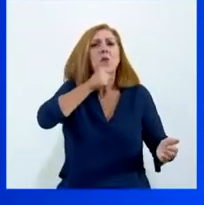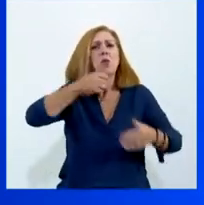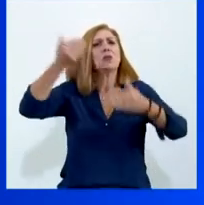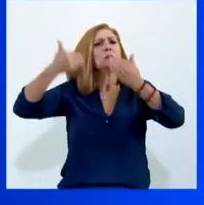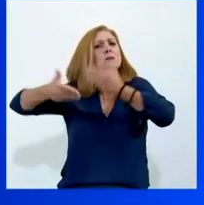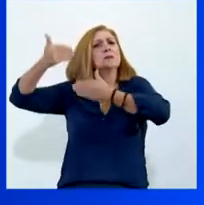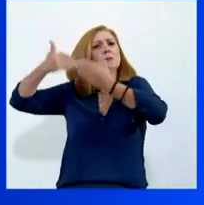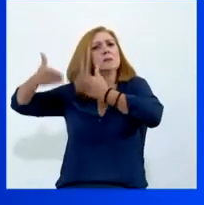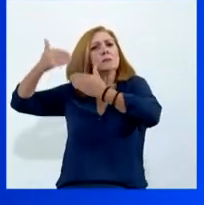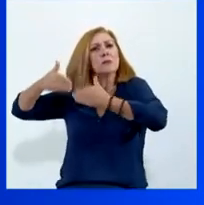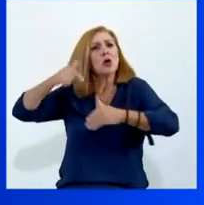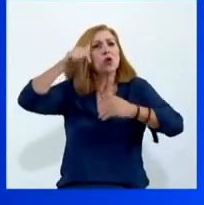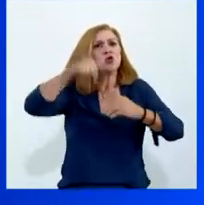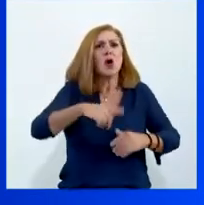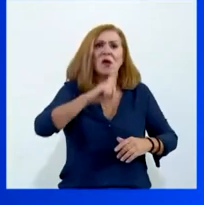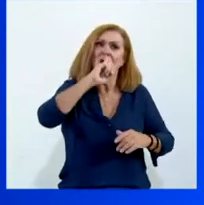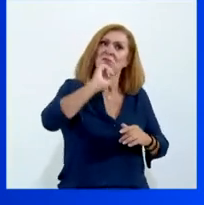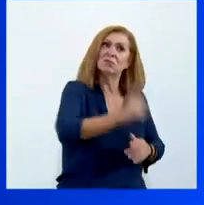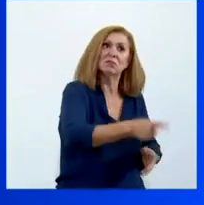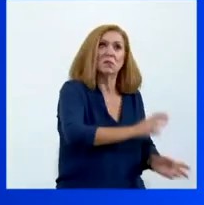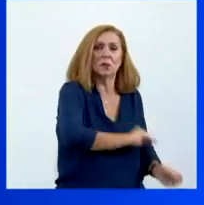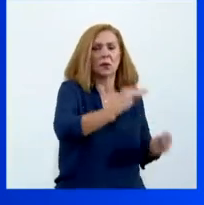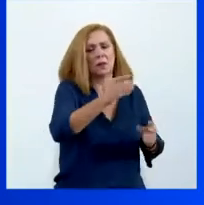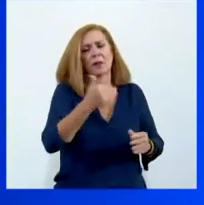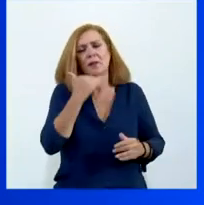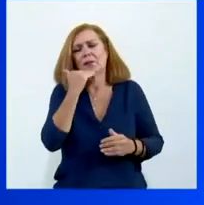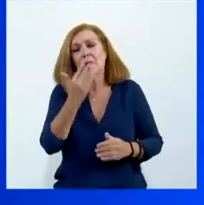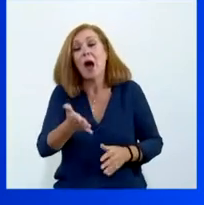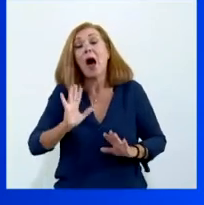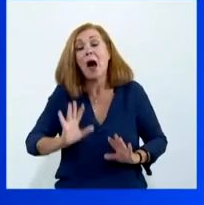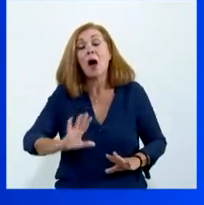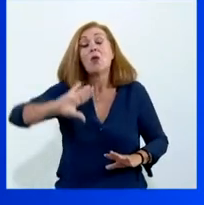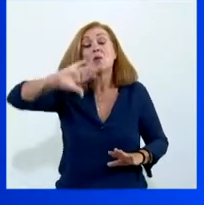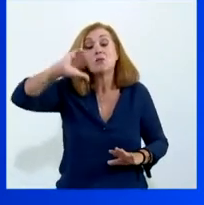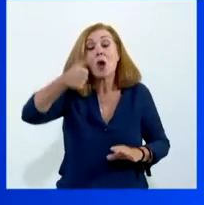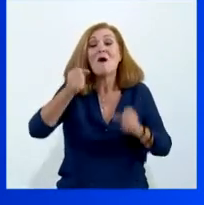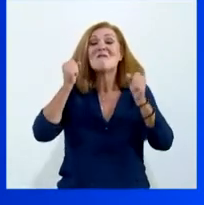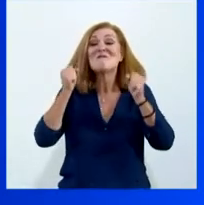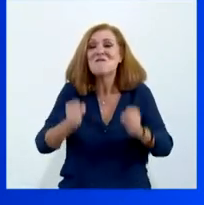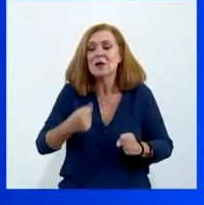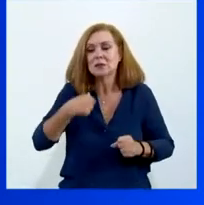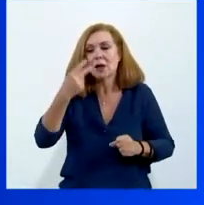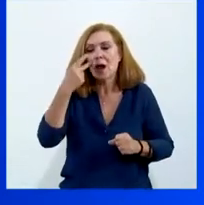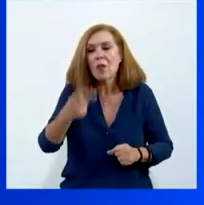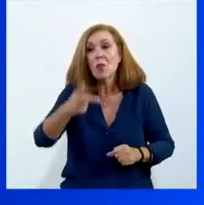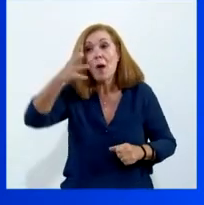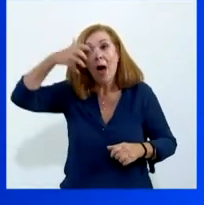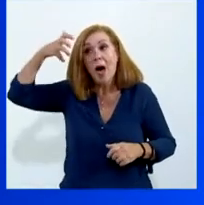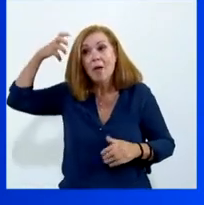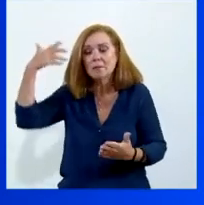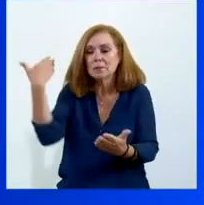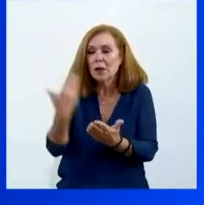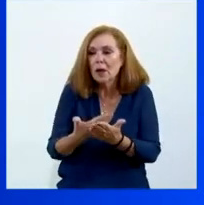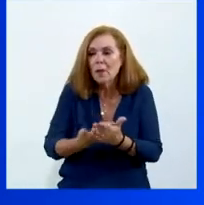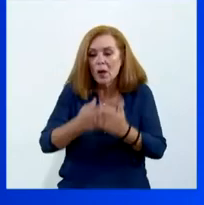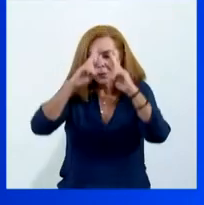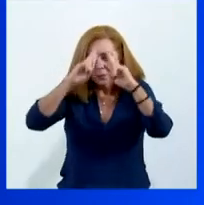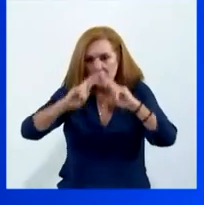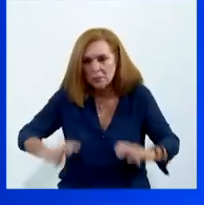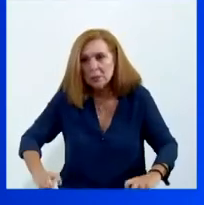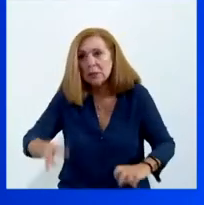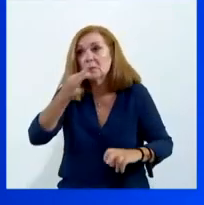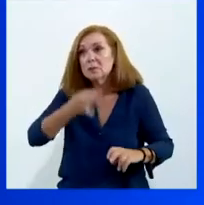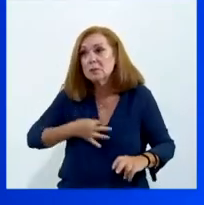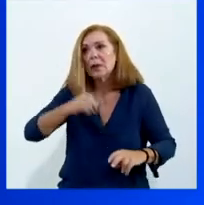του, να πάει κάπου αλλού. Αλλά το πρώτο το οποίο πρέπει να κάνουμε είναι να έχουμε επιστημονικά δεδομένα κατά το πόσο αυτό είναι κάτι το οποίο είναι πραγματικά απαραίτητο να